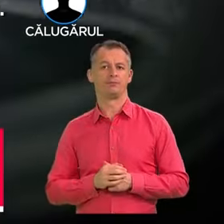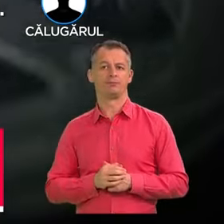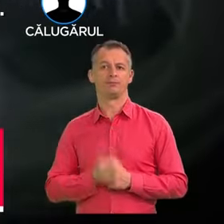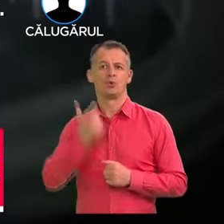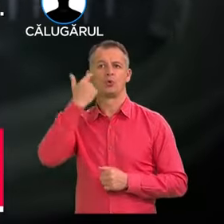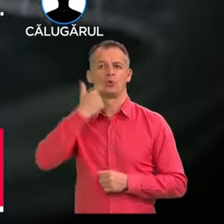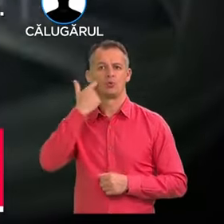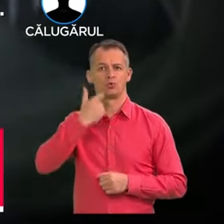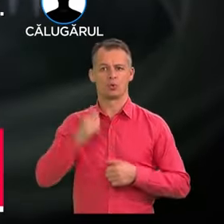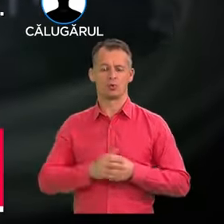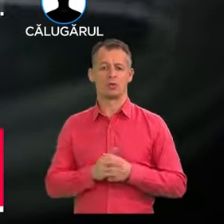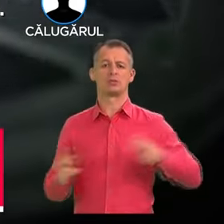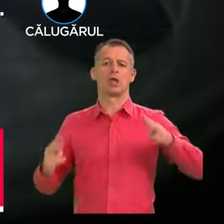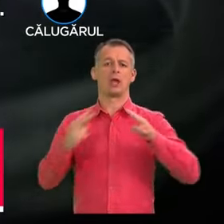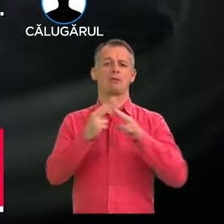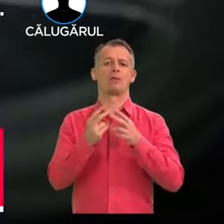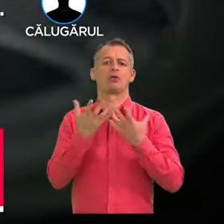știu ce.